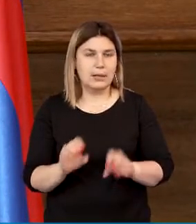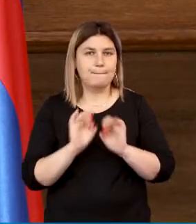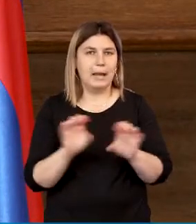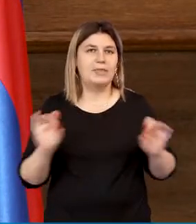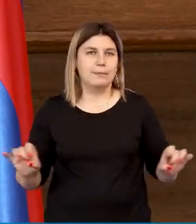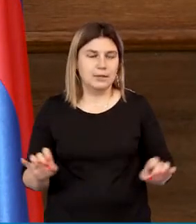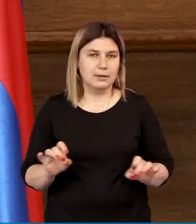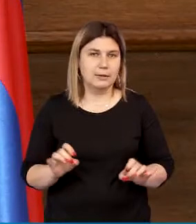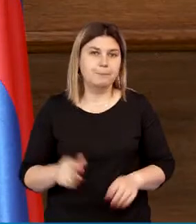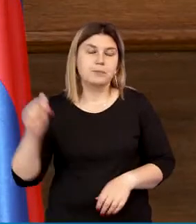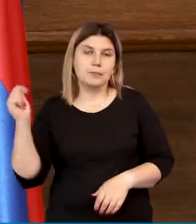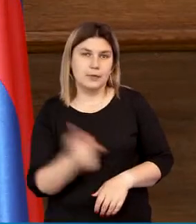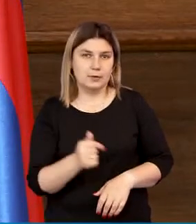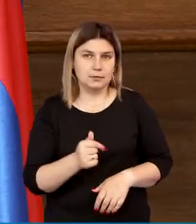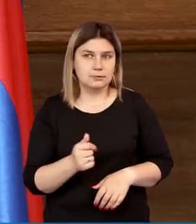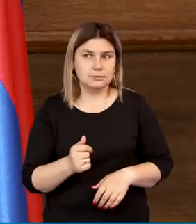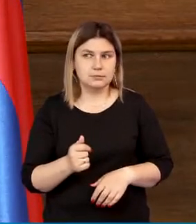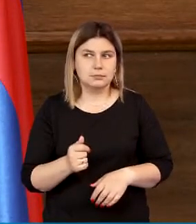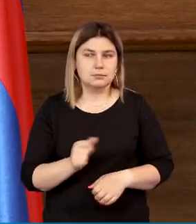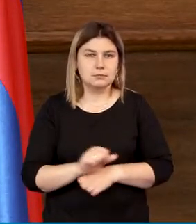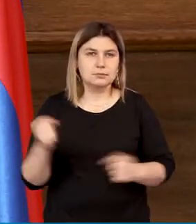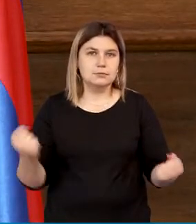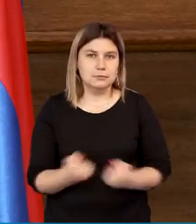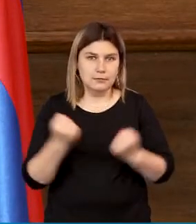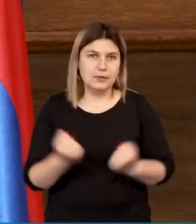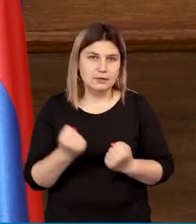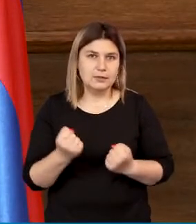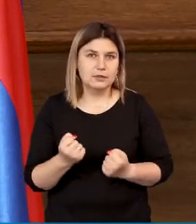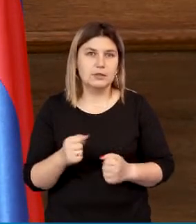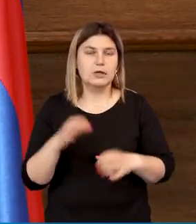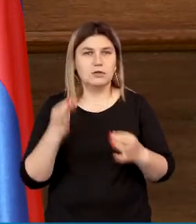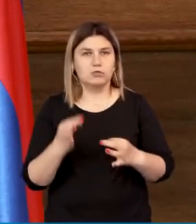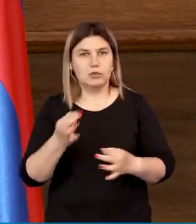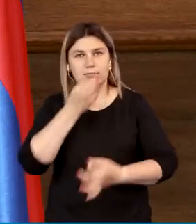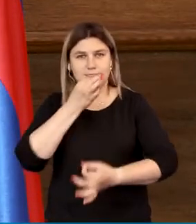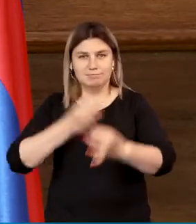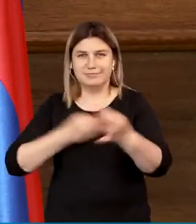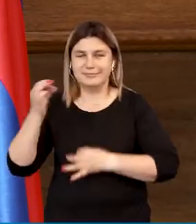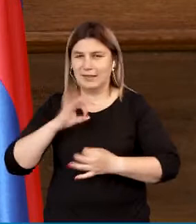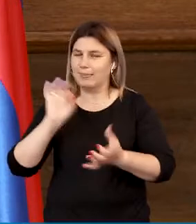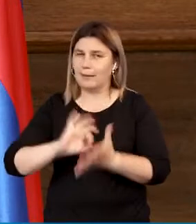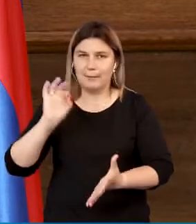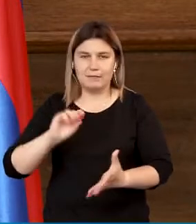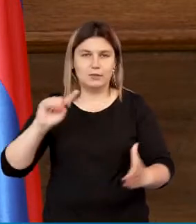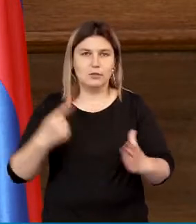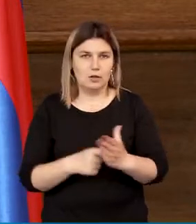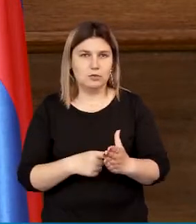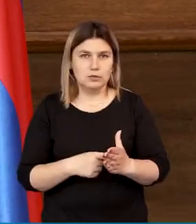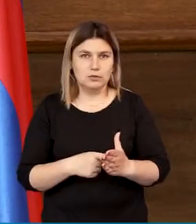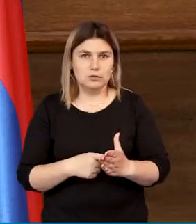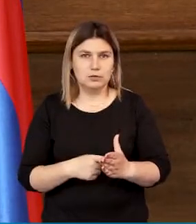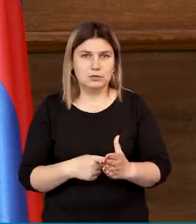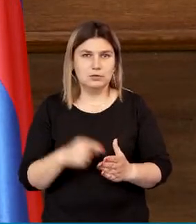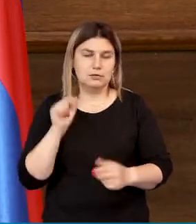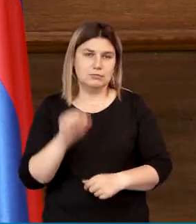pandemii i musimy sobie z tym poradzić. I na pewno też dziś dużo pytań będzie dotyczyło tych